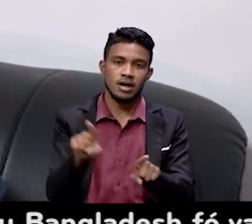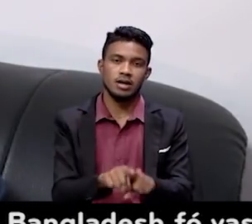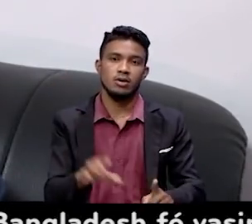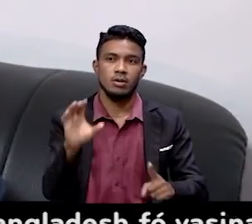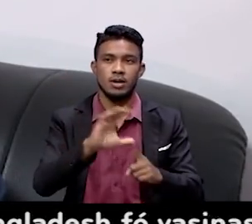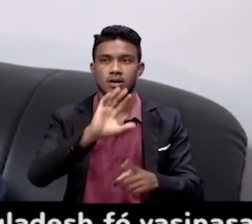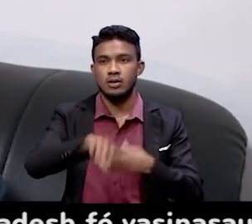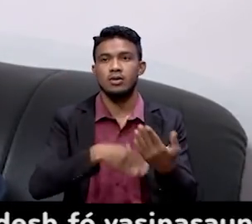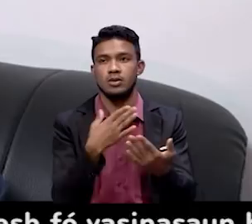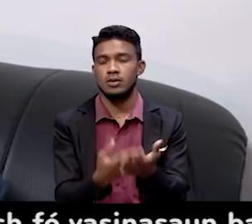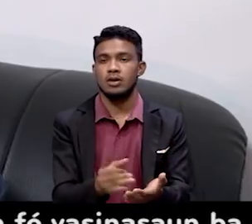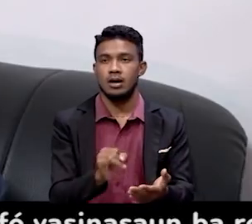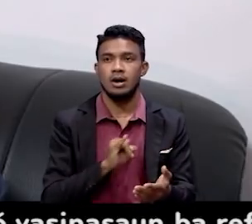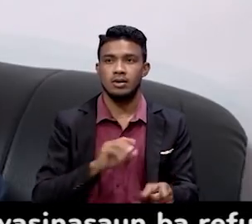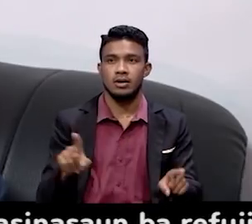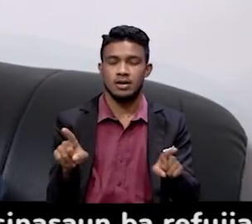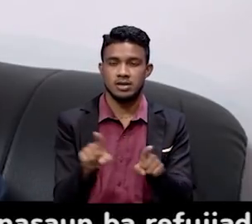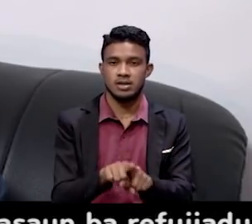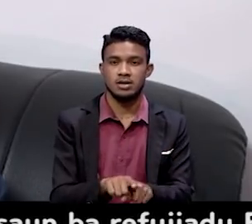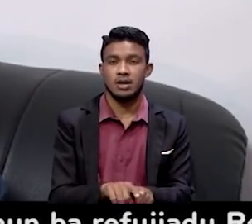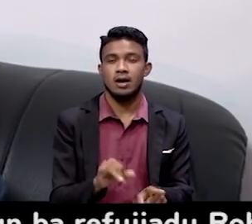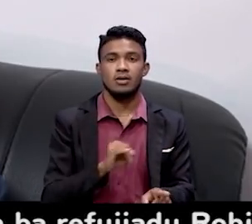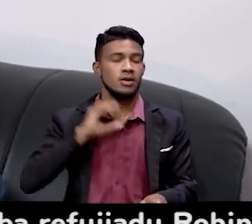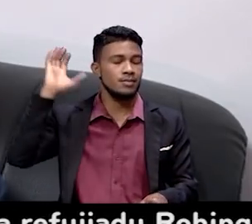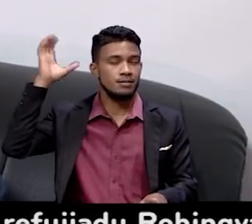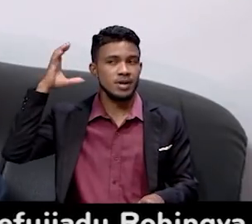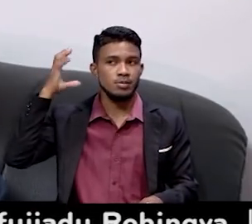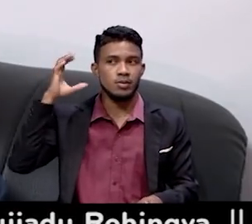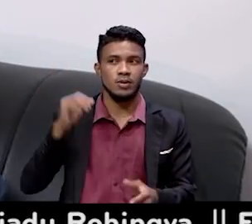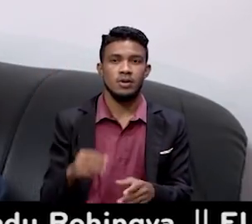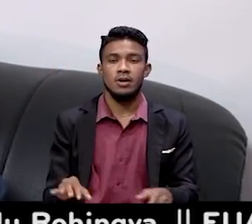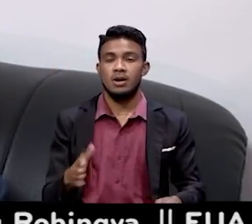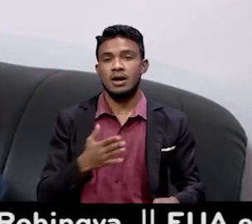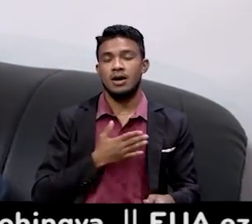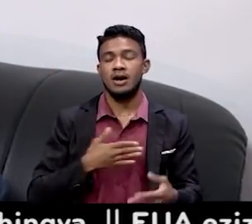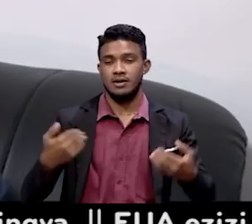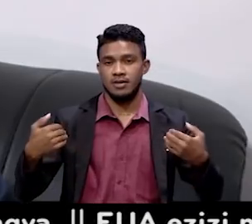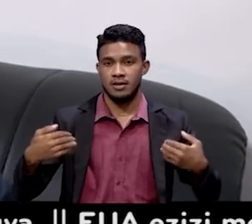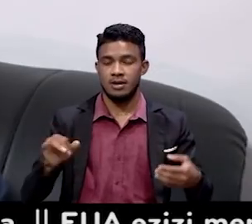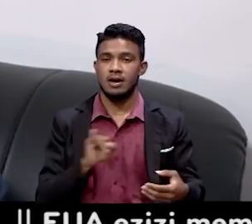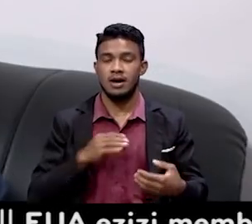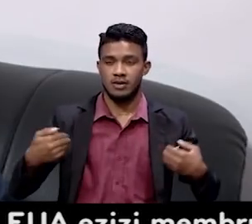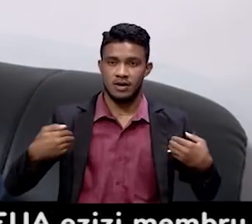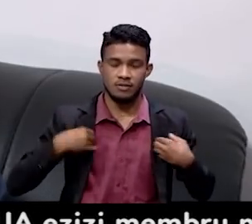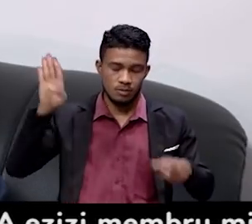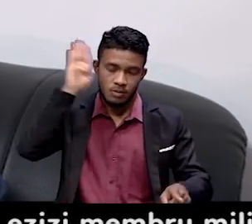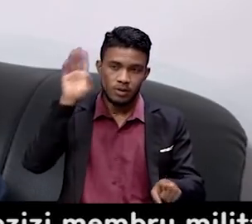rasik hanya Nicolau hanya primo how hanya how ia mau além sanura